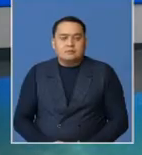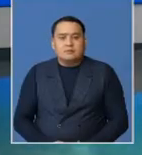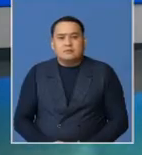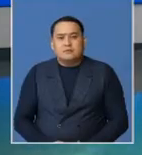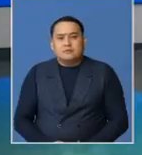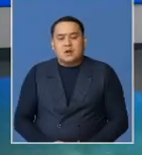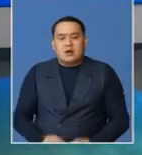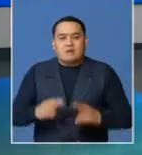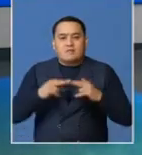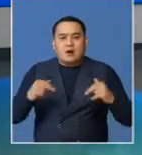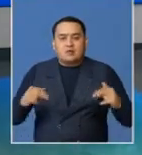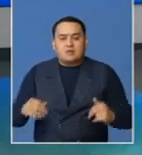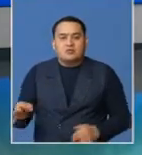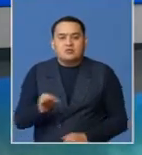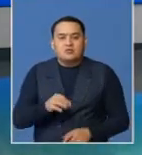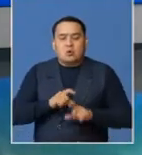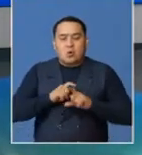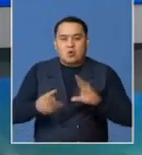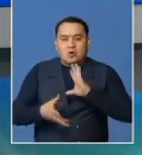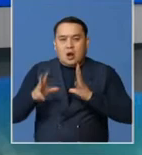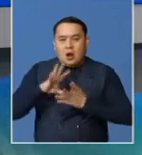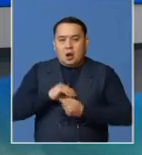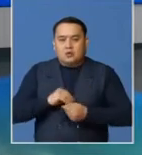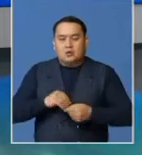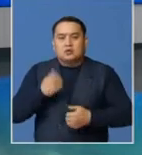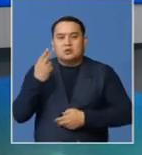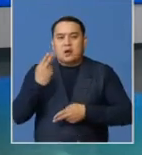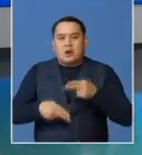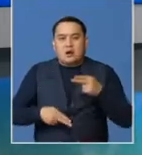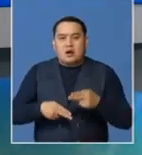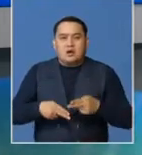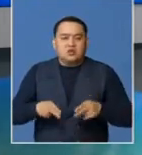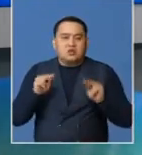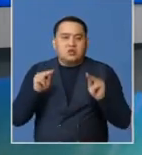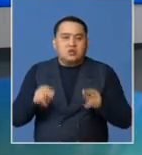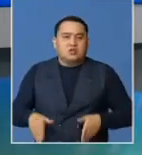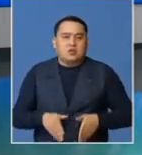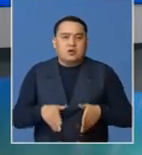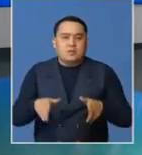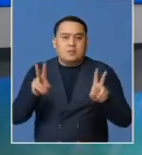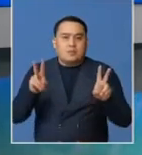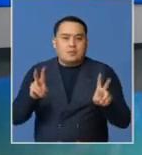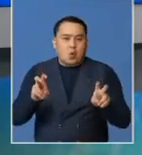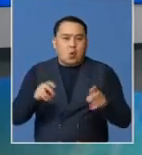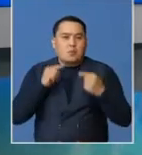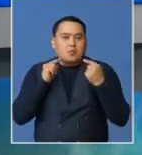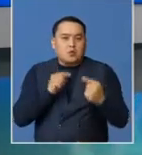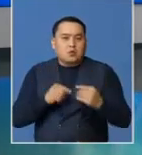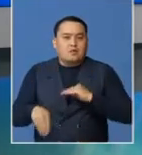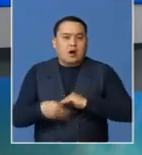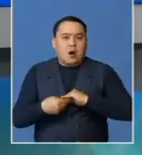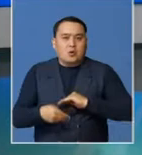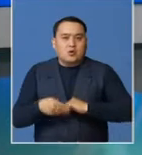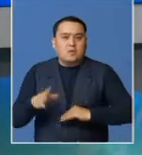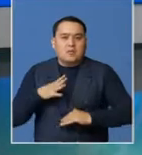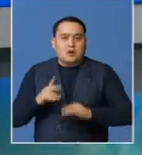Во дворце школьников областного центра подведены итоги марафона «Отдал желчь, честный путь». Старт антикоррупционному марафону